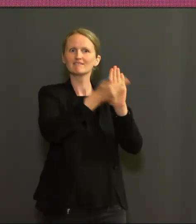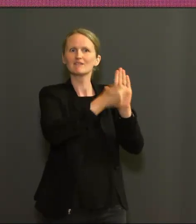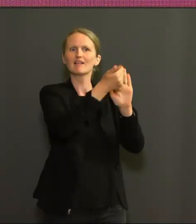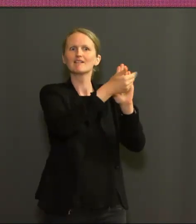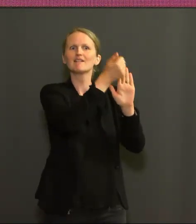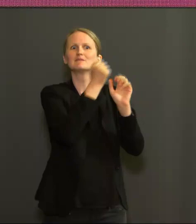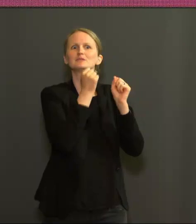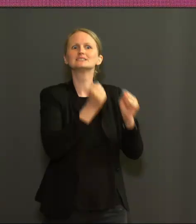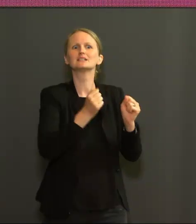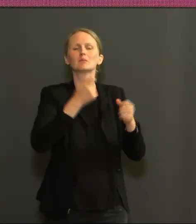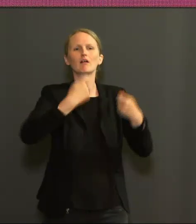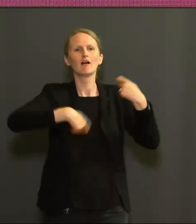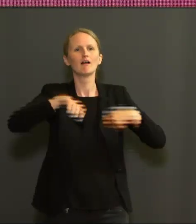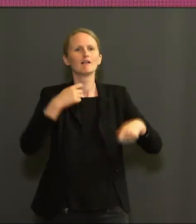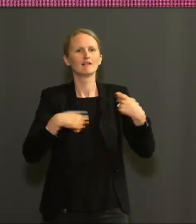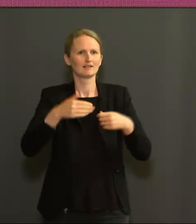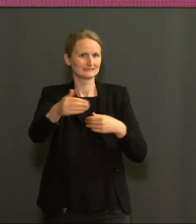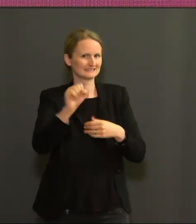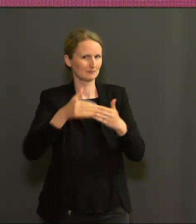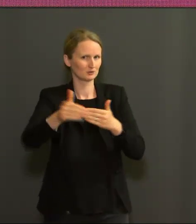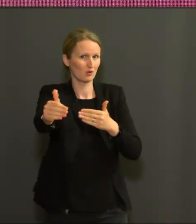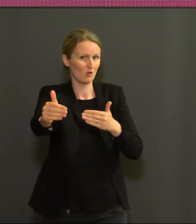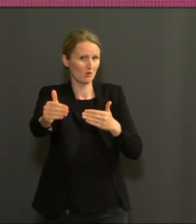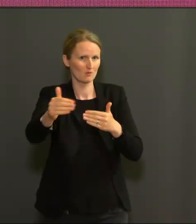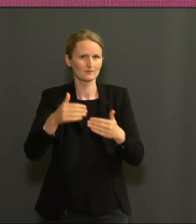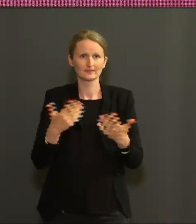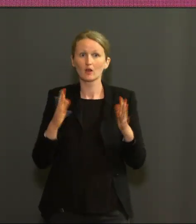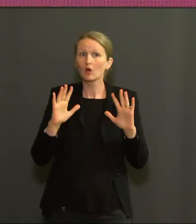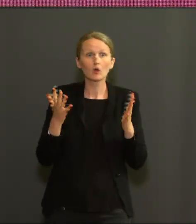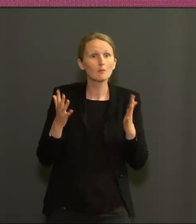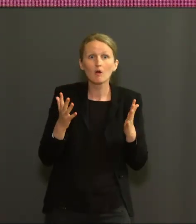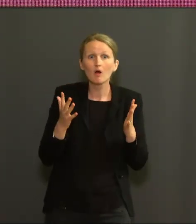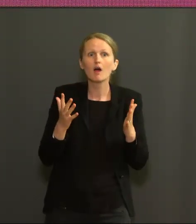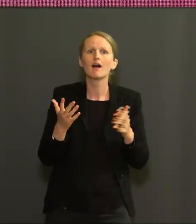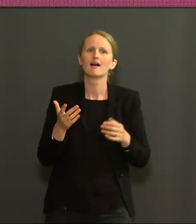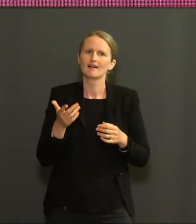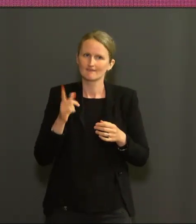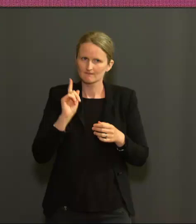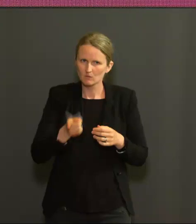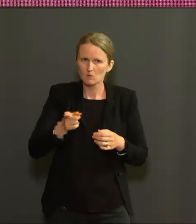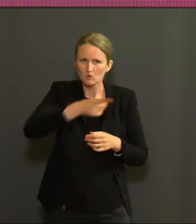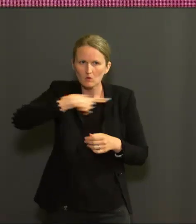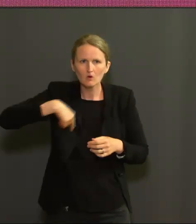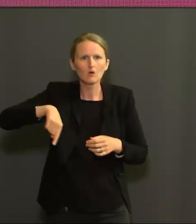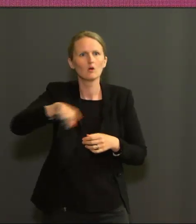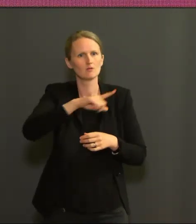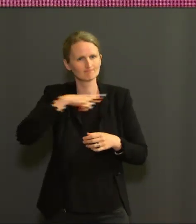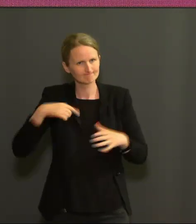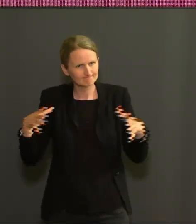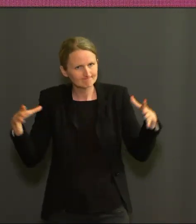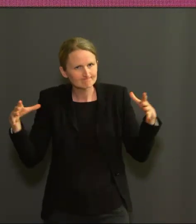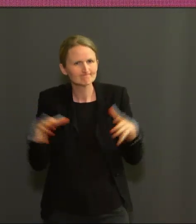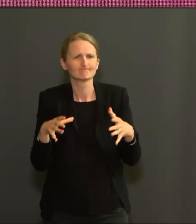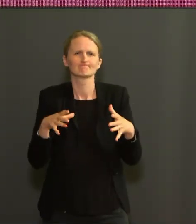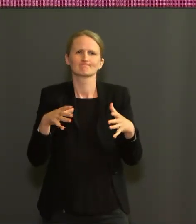nos gestes et notre comportement, il ne tient qu'à nous de prolonger le plus longtemps possible ce